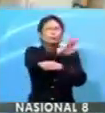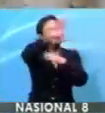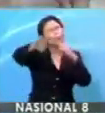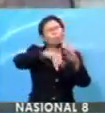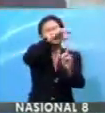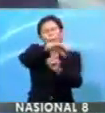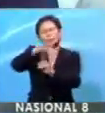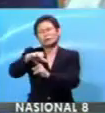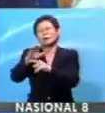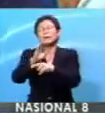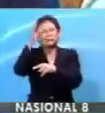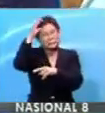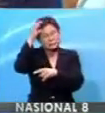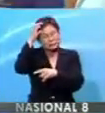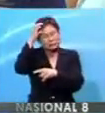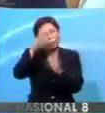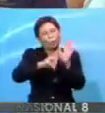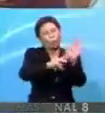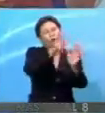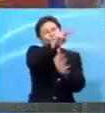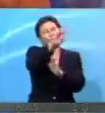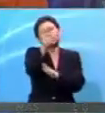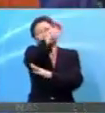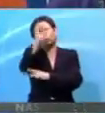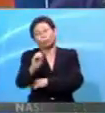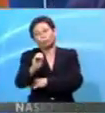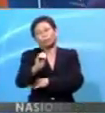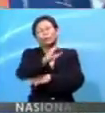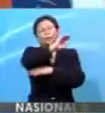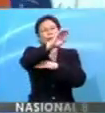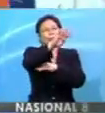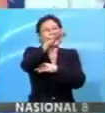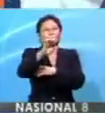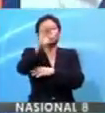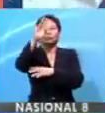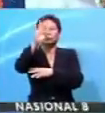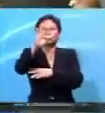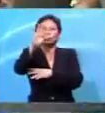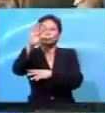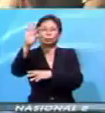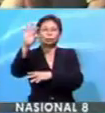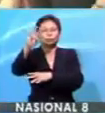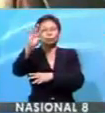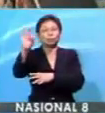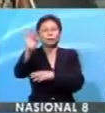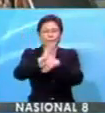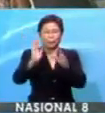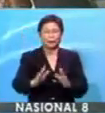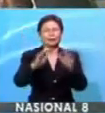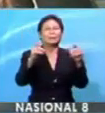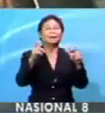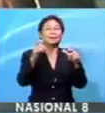dan kecilumina yangak7% daran 9000 peniaga kecil di